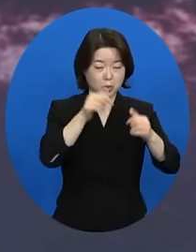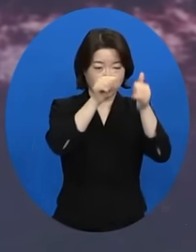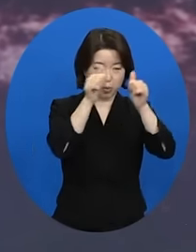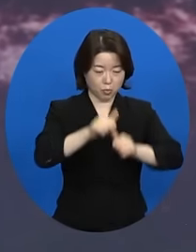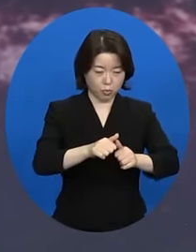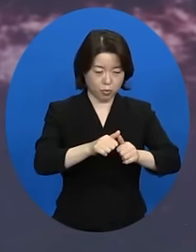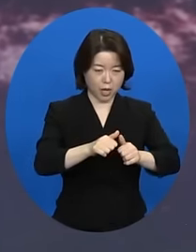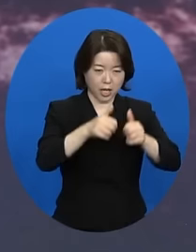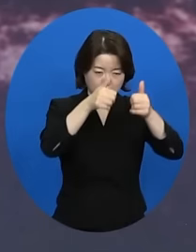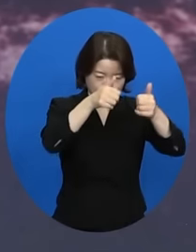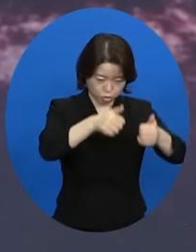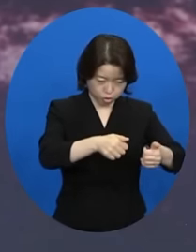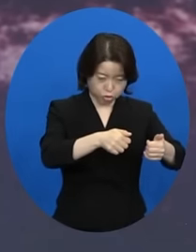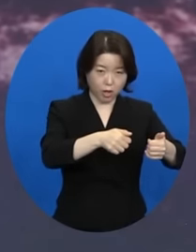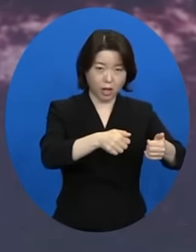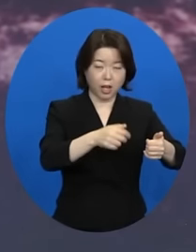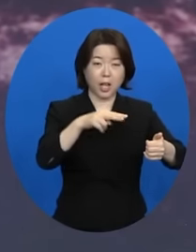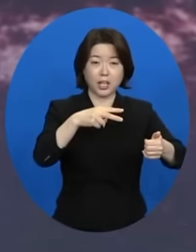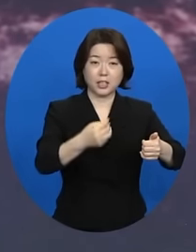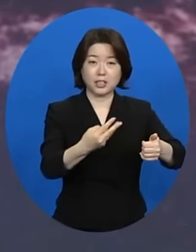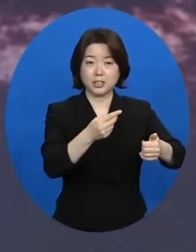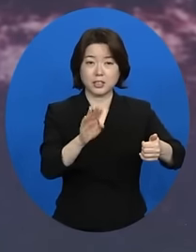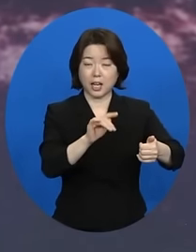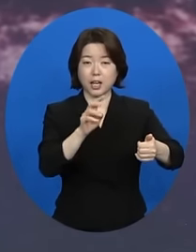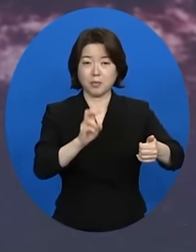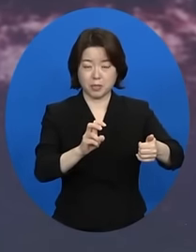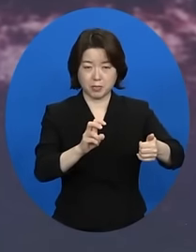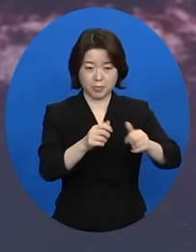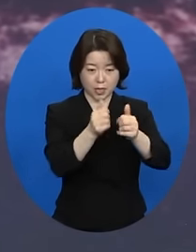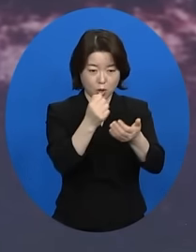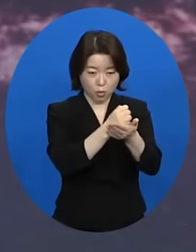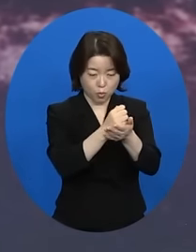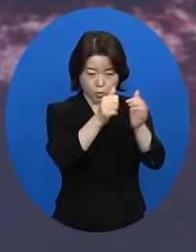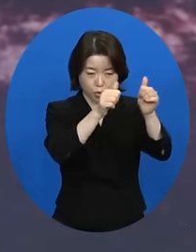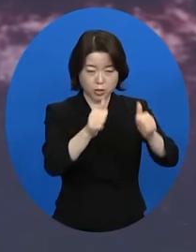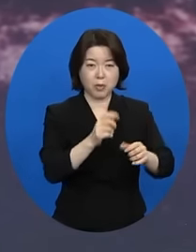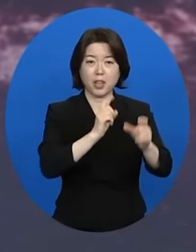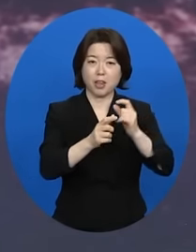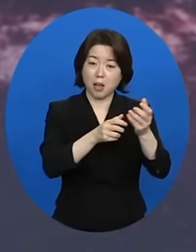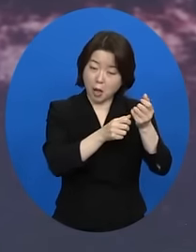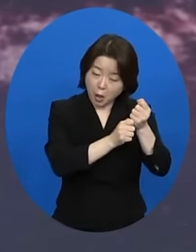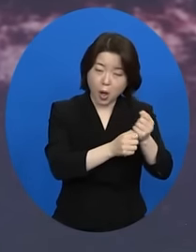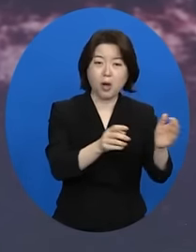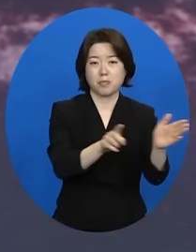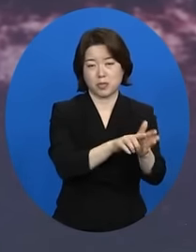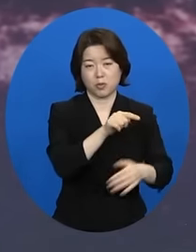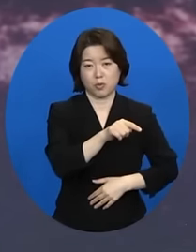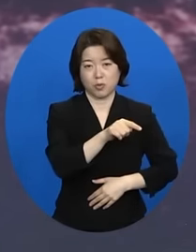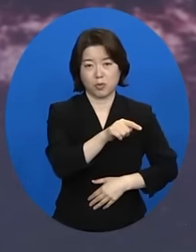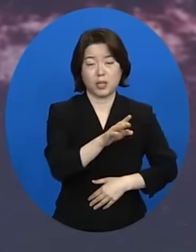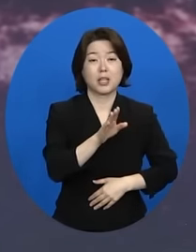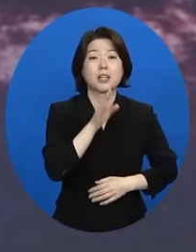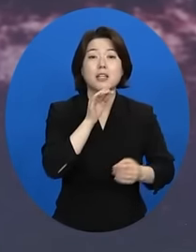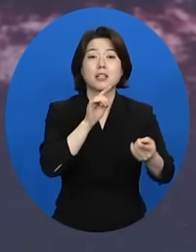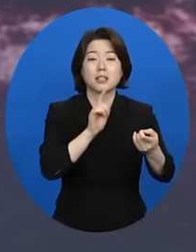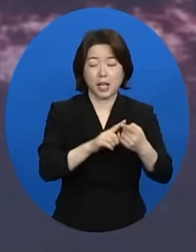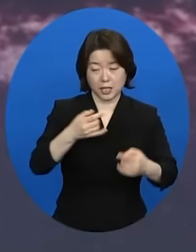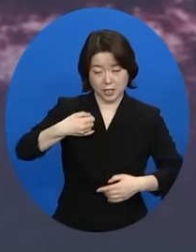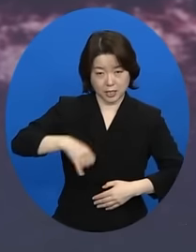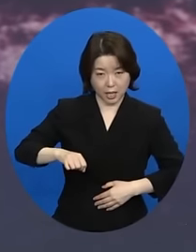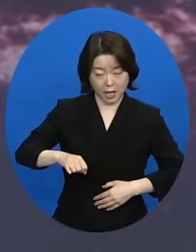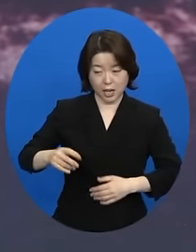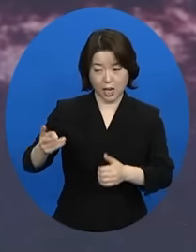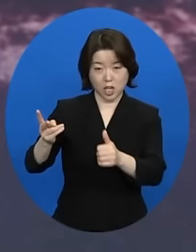숭배자 이 드라빔을 더 의지했었던 것 같습니다. 그리고 그 당연히 그 딸도 라헬도